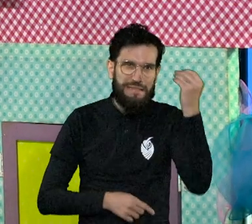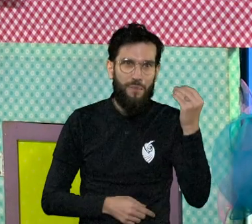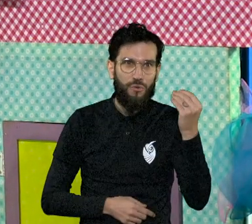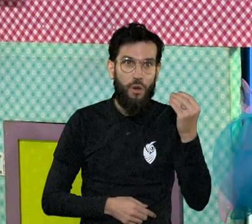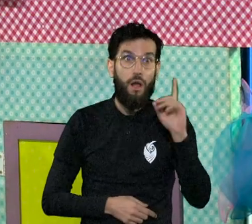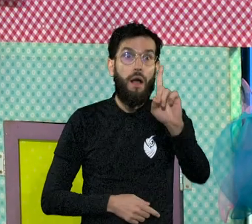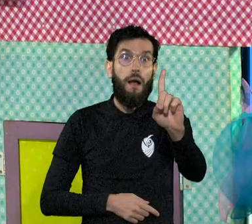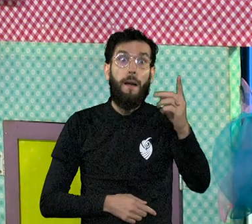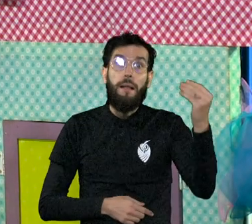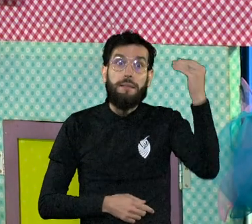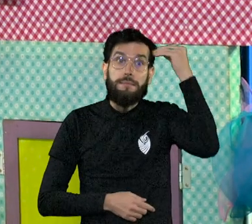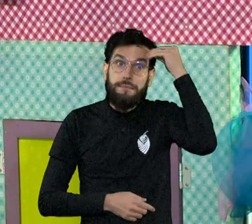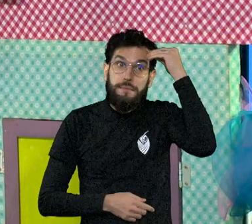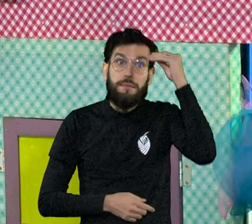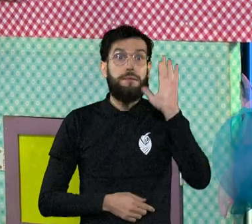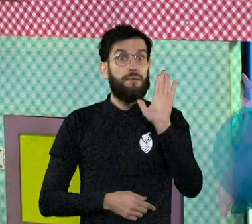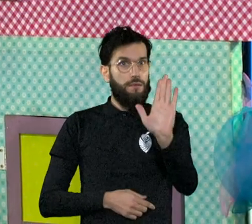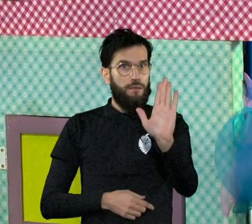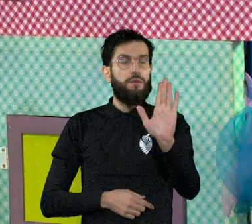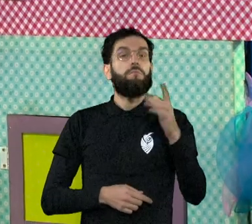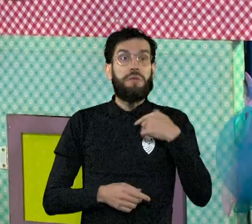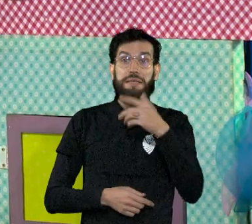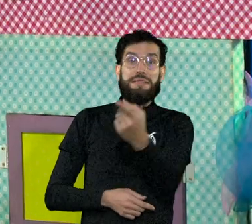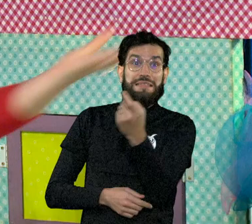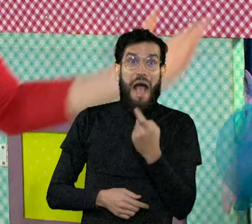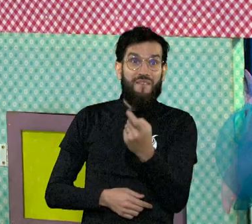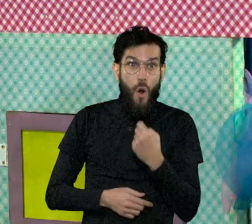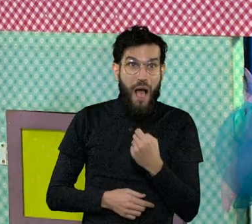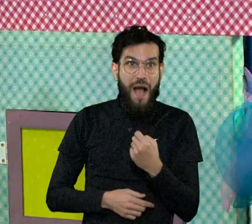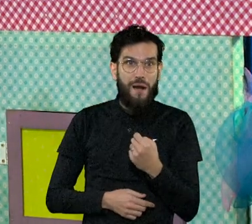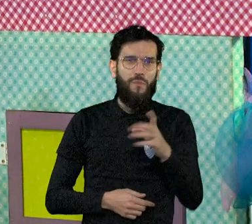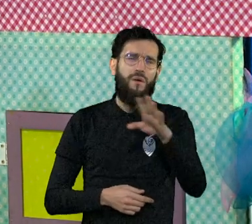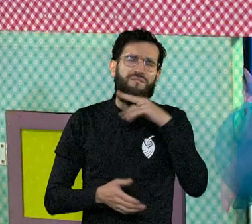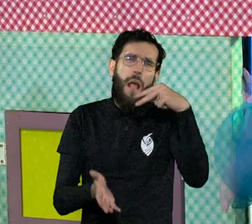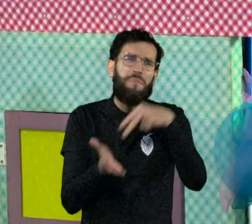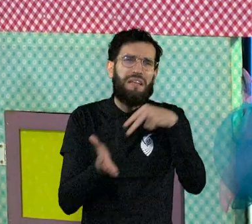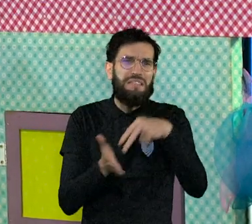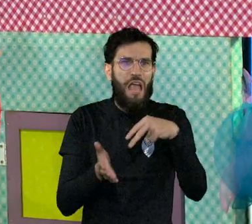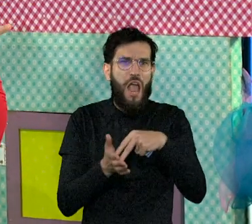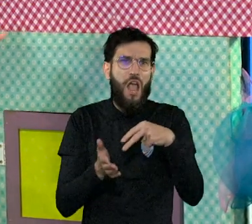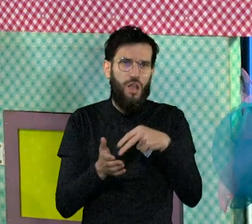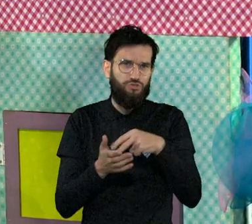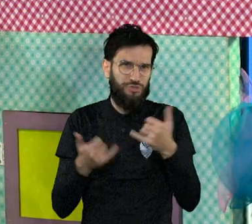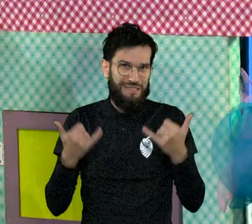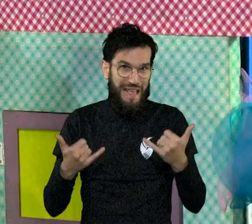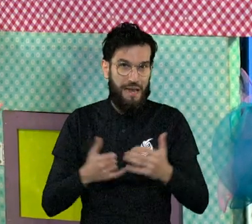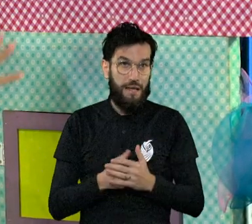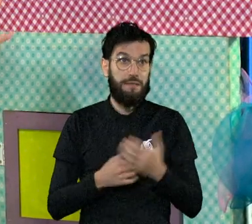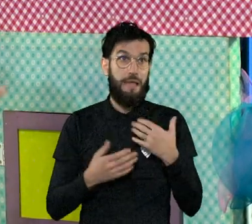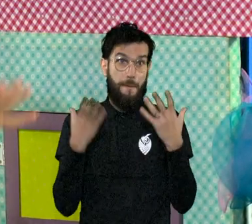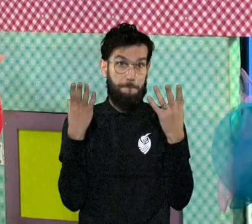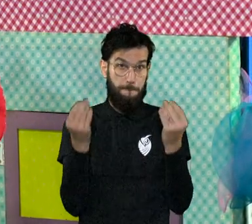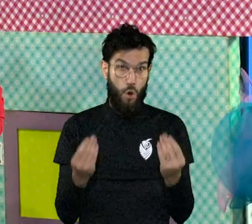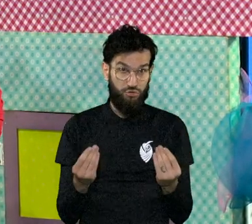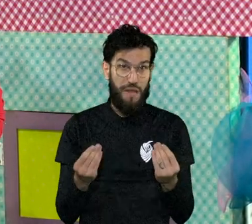mám nápad. Spoločne na nich zavoláme. Veď oni sa na vás a na tento koncert tak tešili. Tak ja vás odrátam